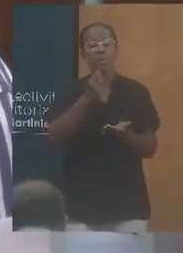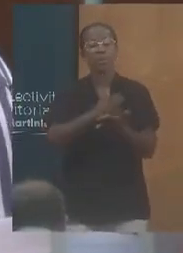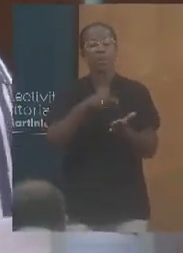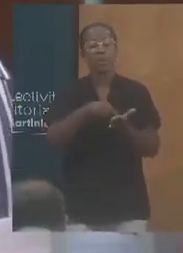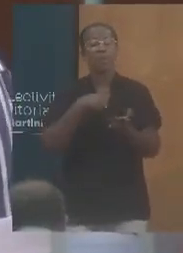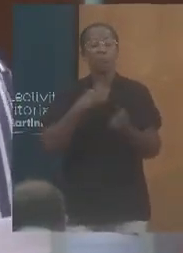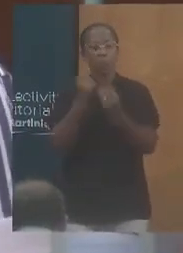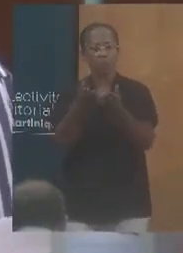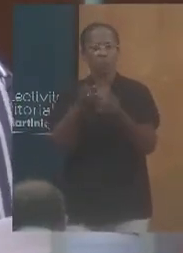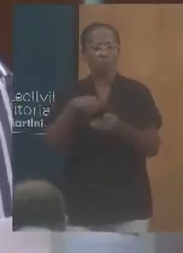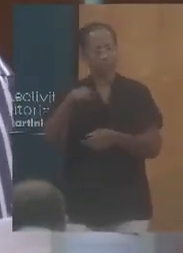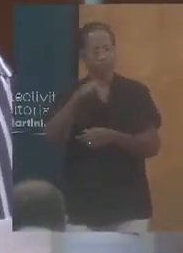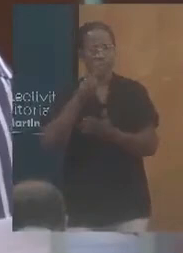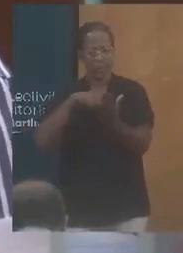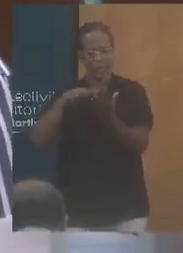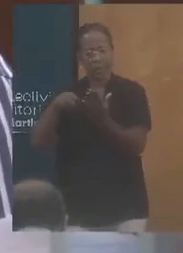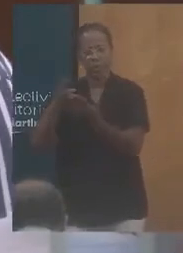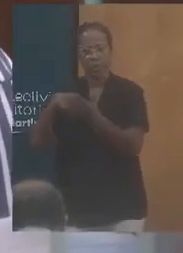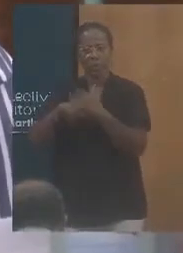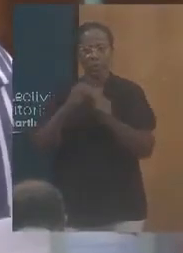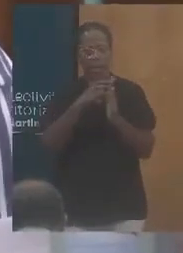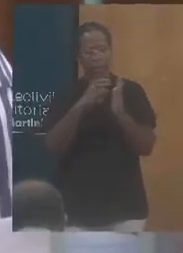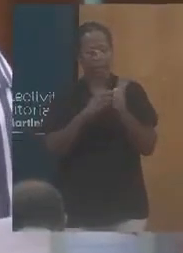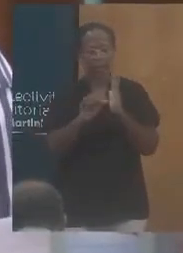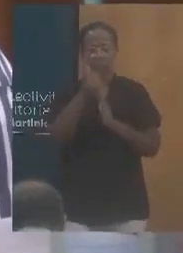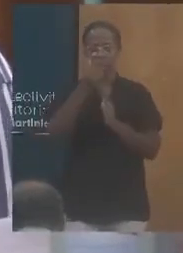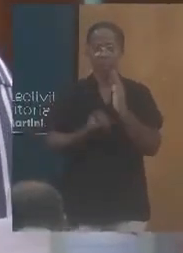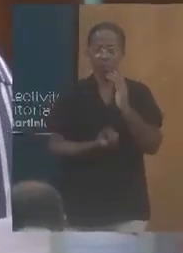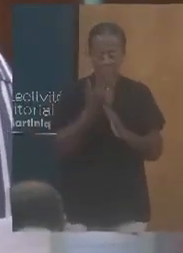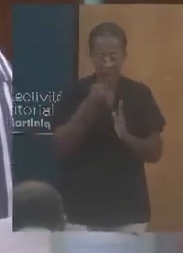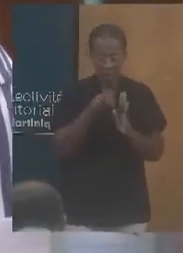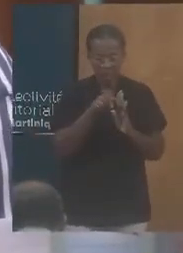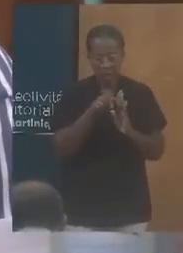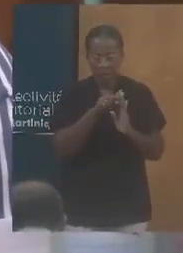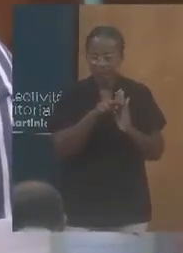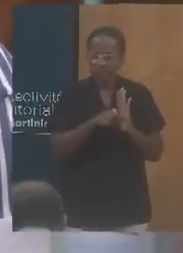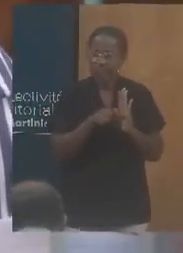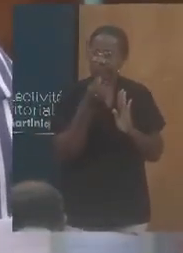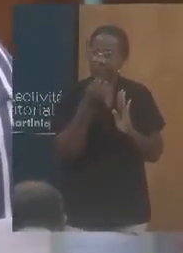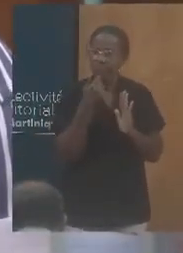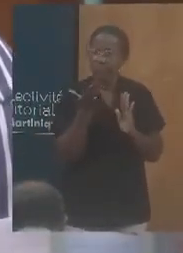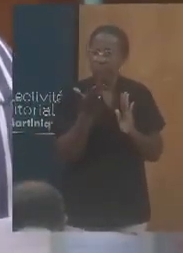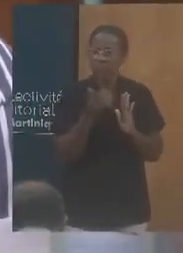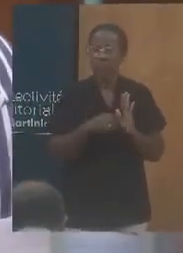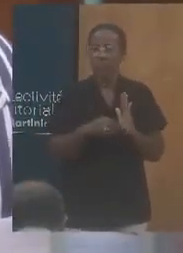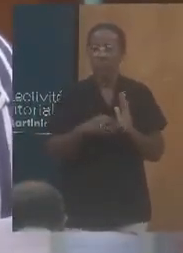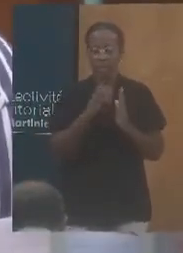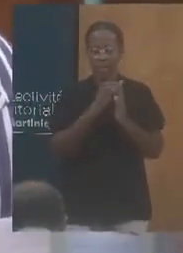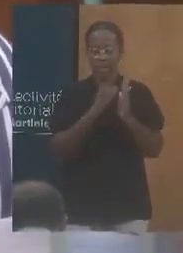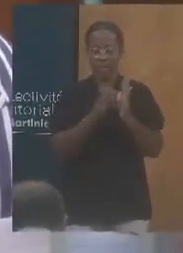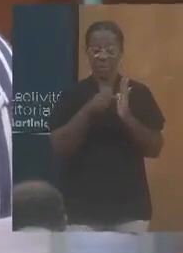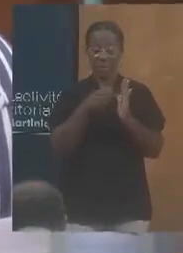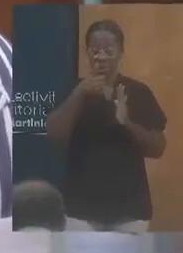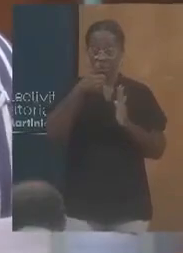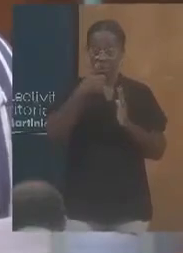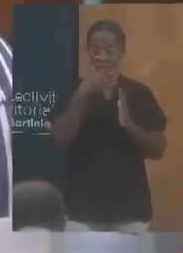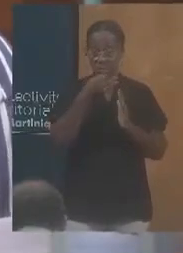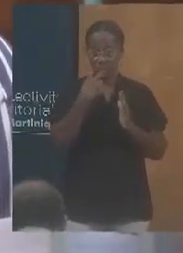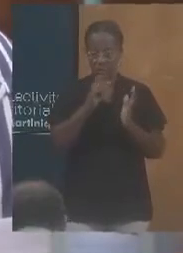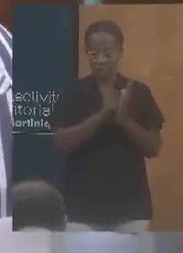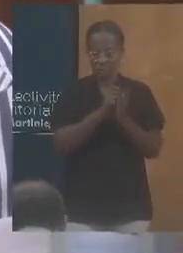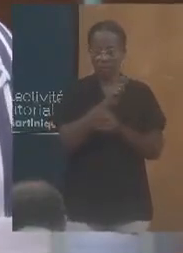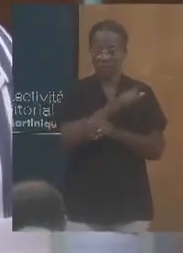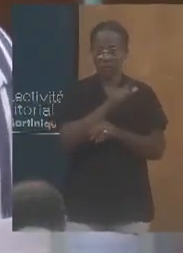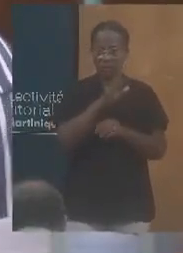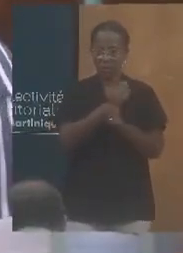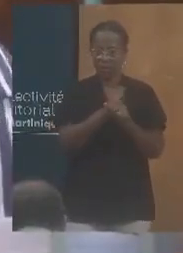à la lire. L'article 1er de la nouvelle délibération, qu'est-ce qui est dit? L'article 1er de la délibération du 25 mai